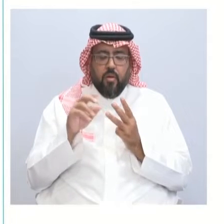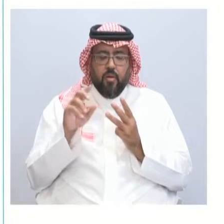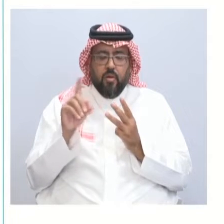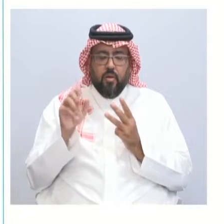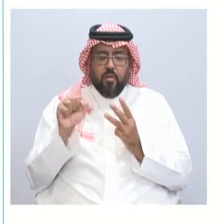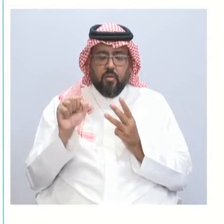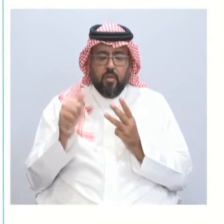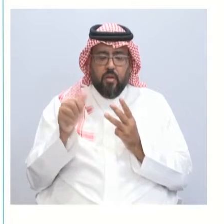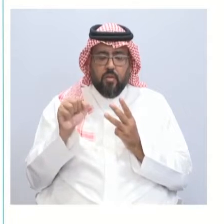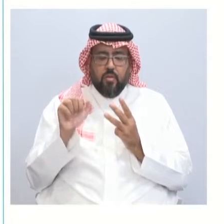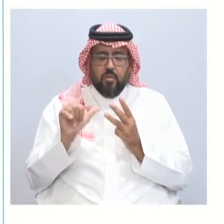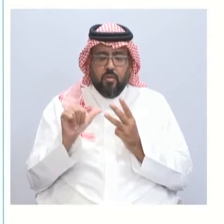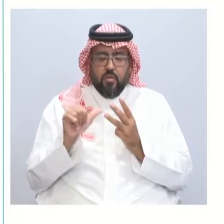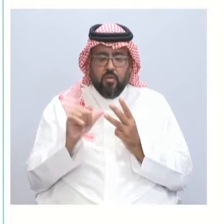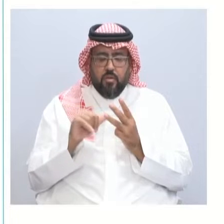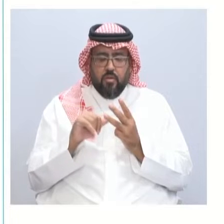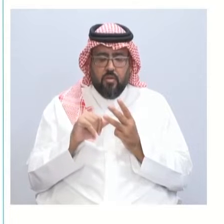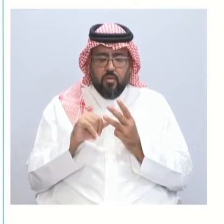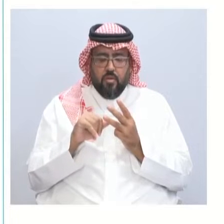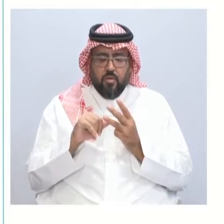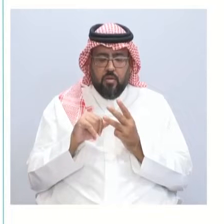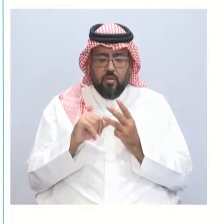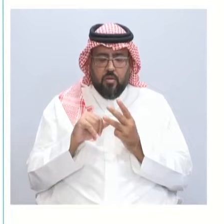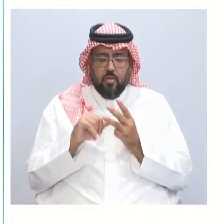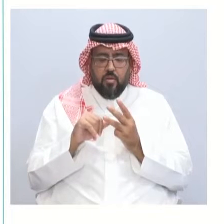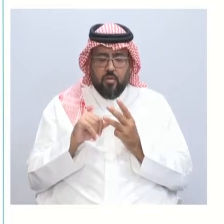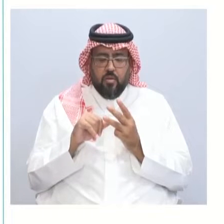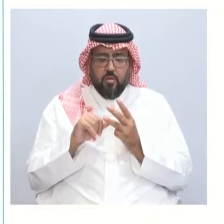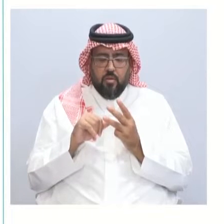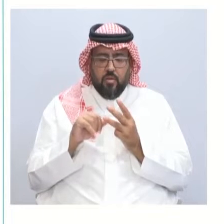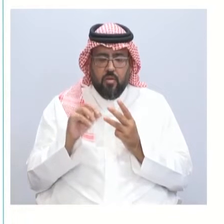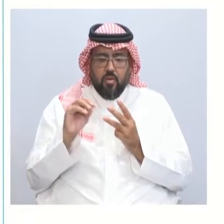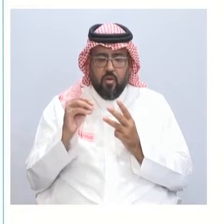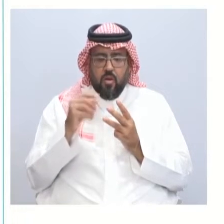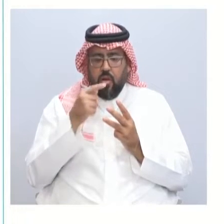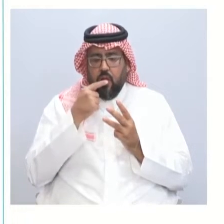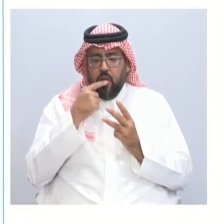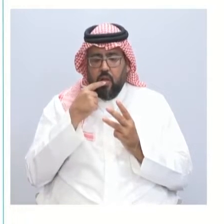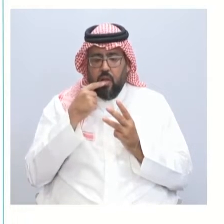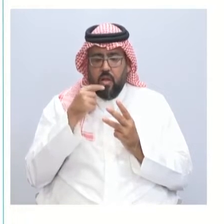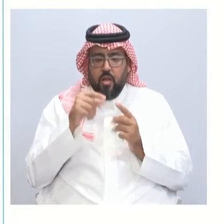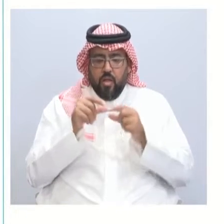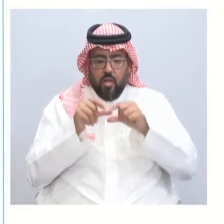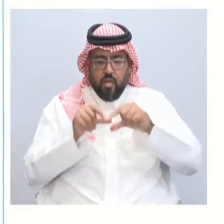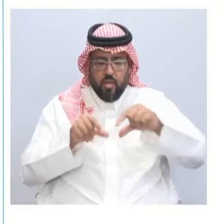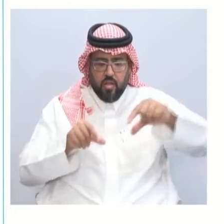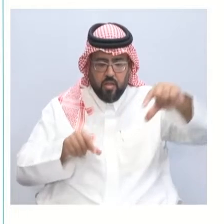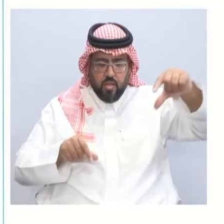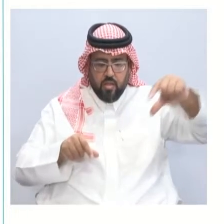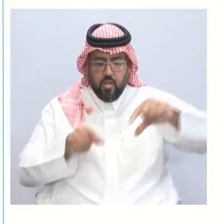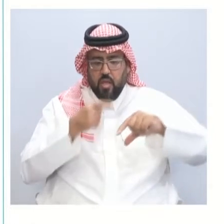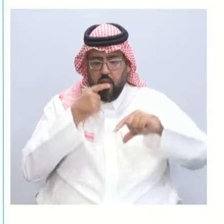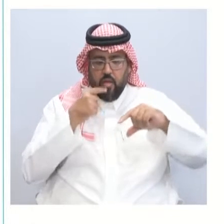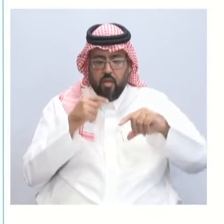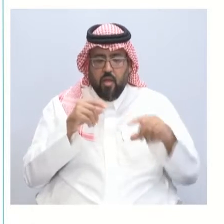جيولوجيه المملكه العربيه السعوديه اللون الاحمر هو الدرع العربي